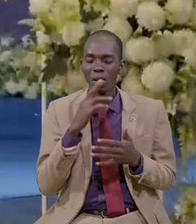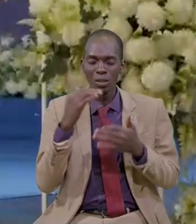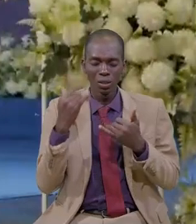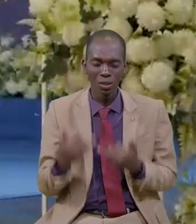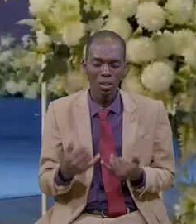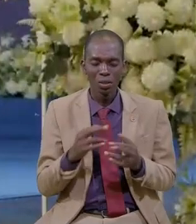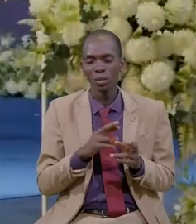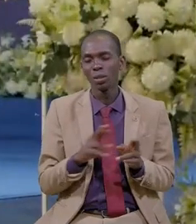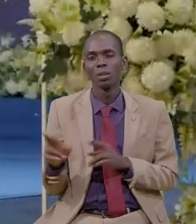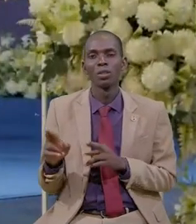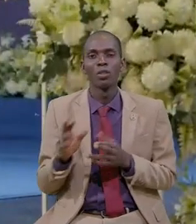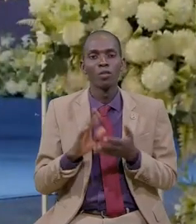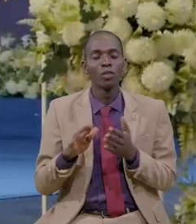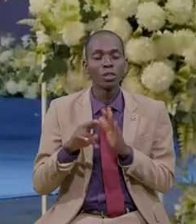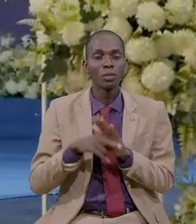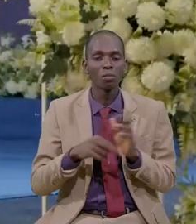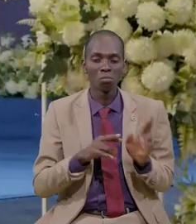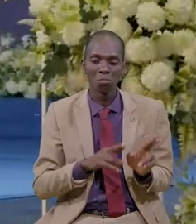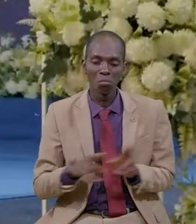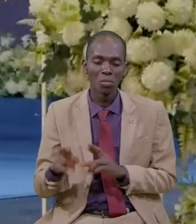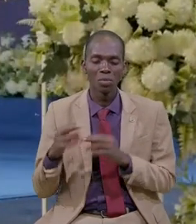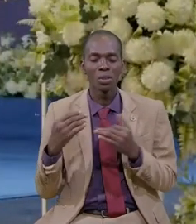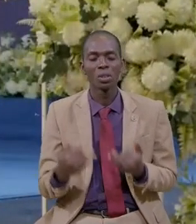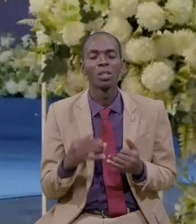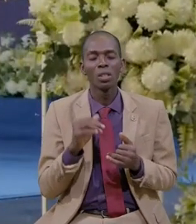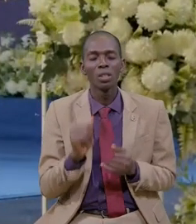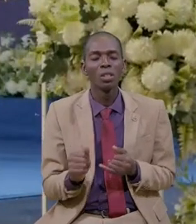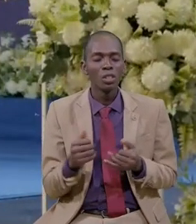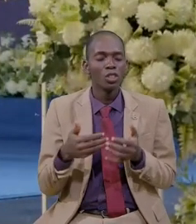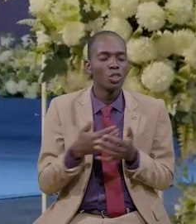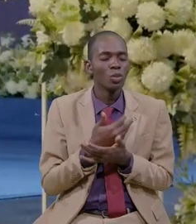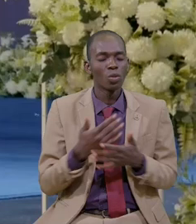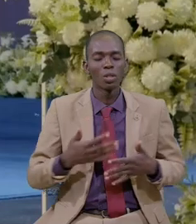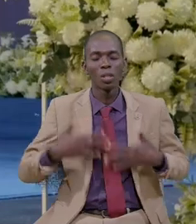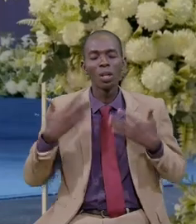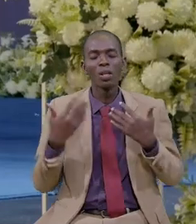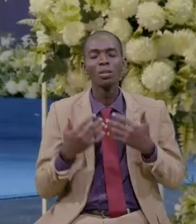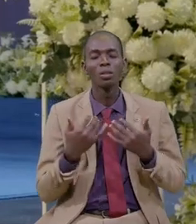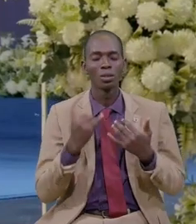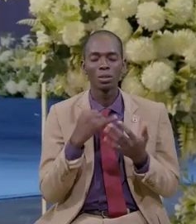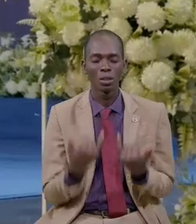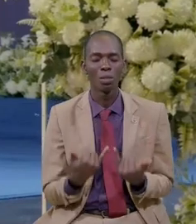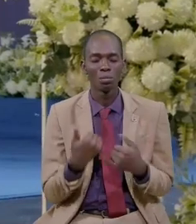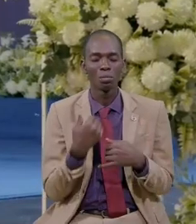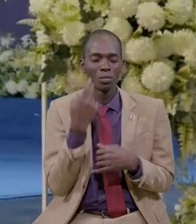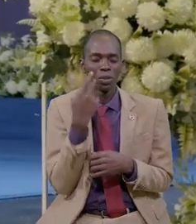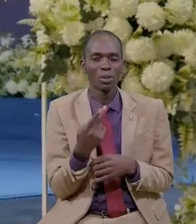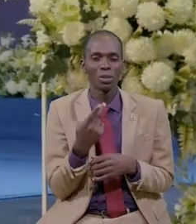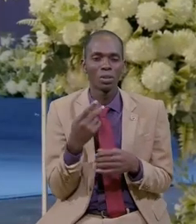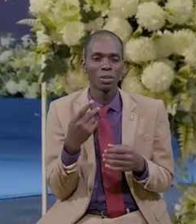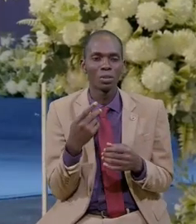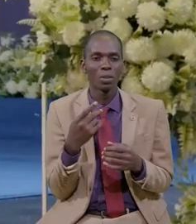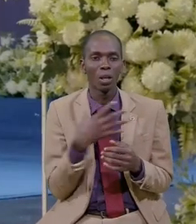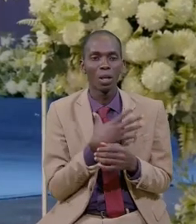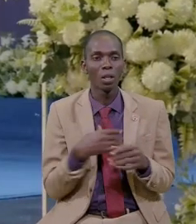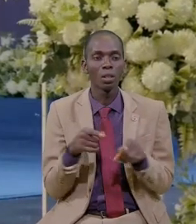disponible maintenant, le pardon est disponible maintenant. Une nouvelle vie, la vie éternelle, est disponible maintenant. C'est